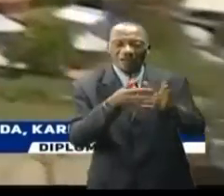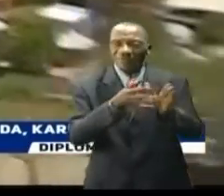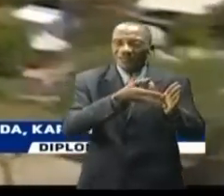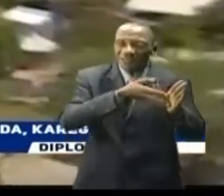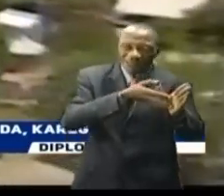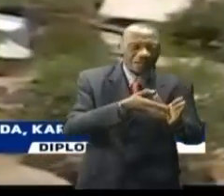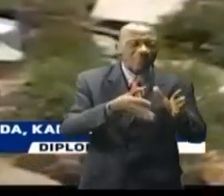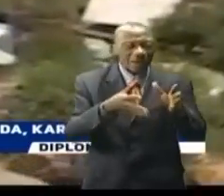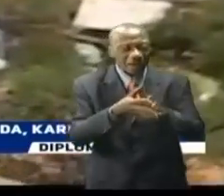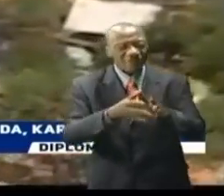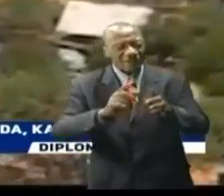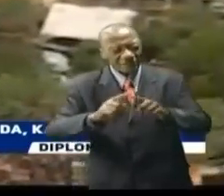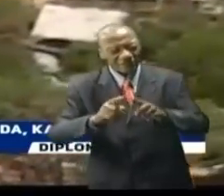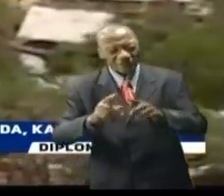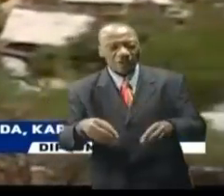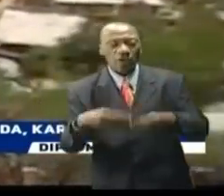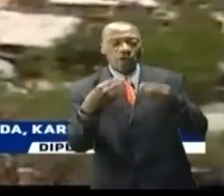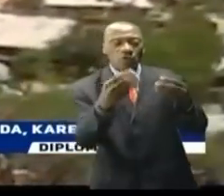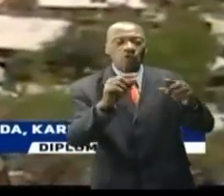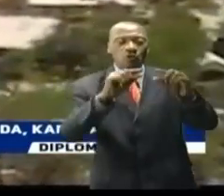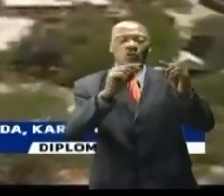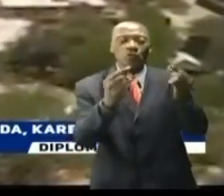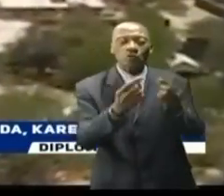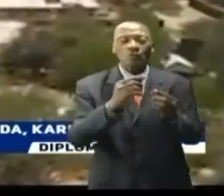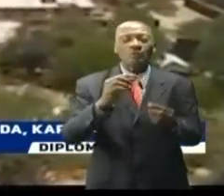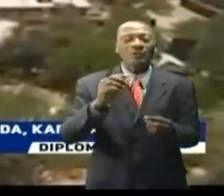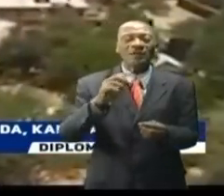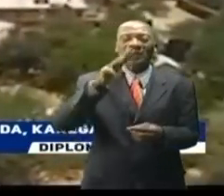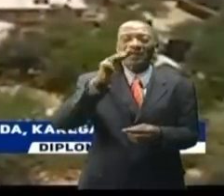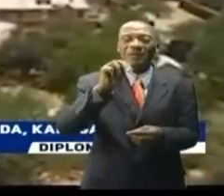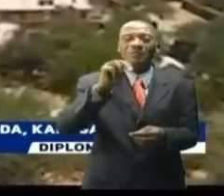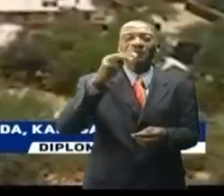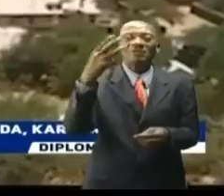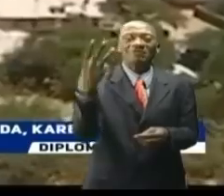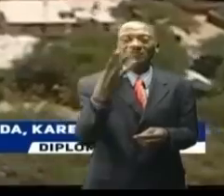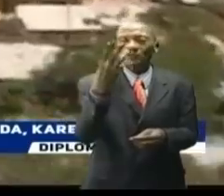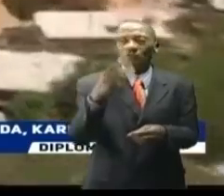aux civils et aux forces armées de la République démocratique du Congo.